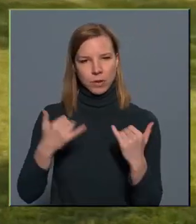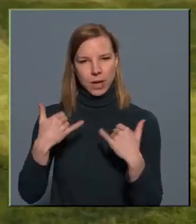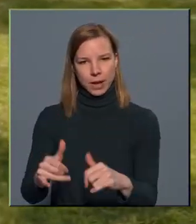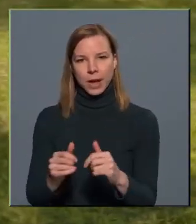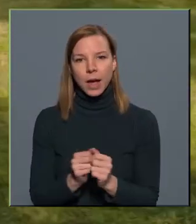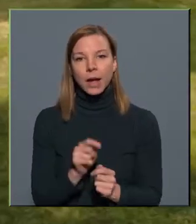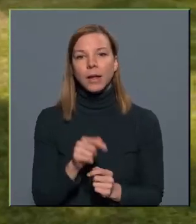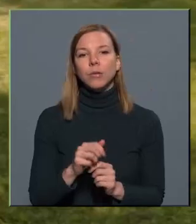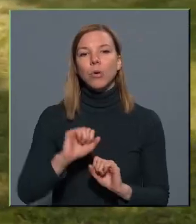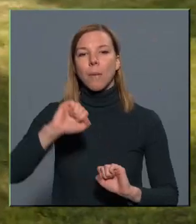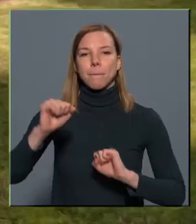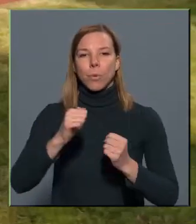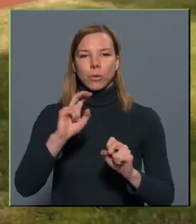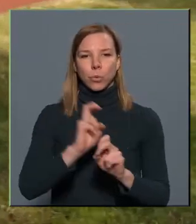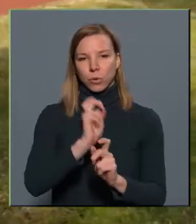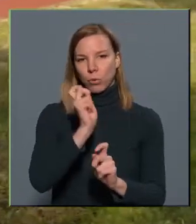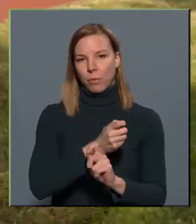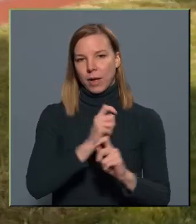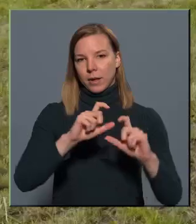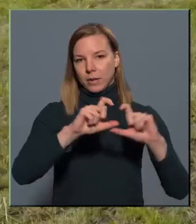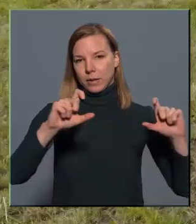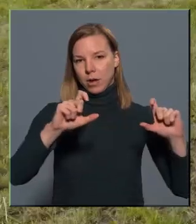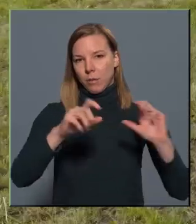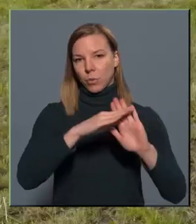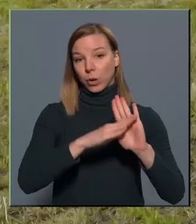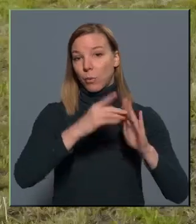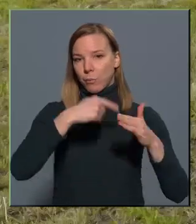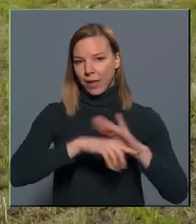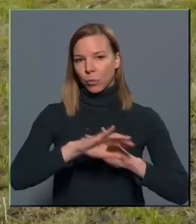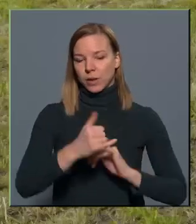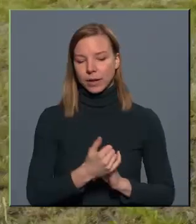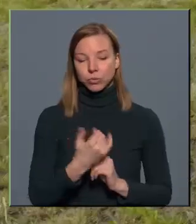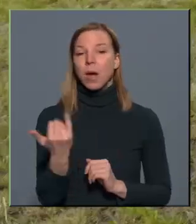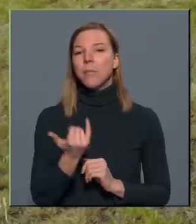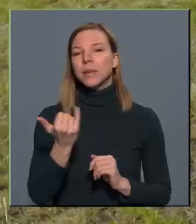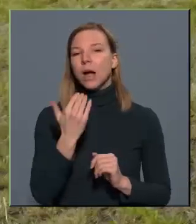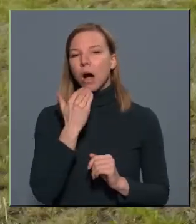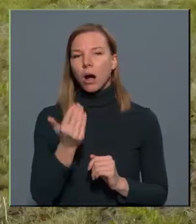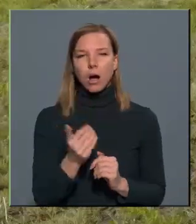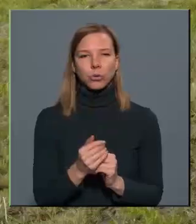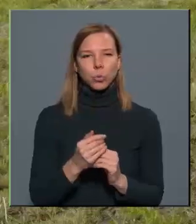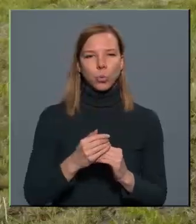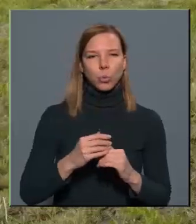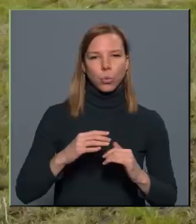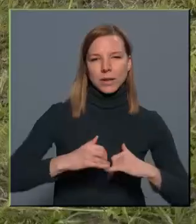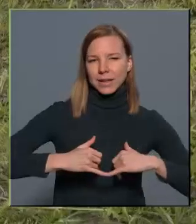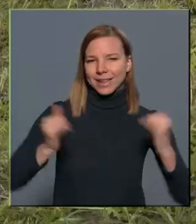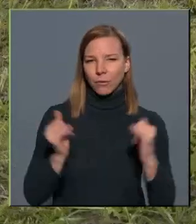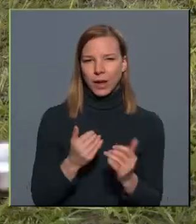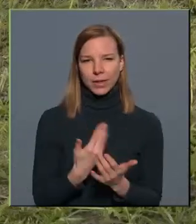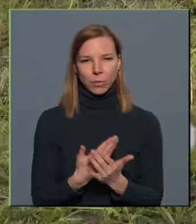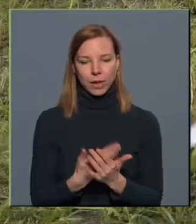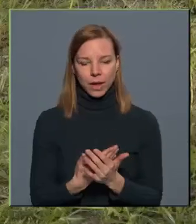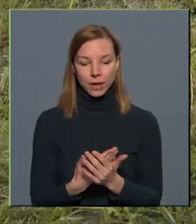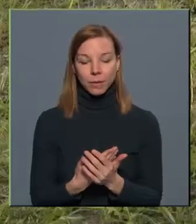keretén belül, ott is minden évben az innovációt tűztük ki az zászlós hajunk elejére, hogy így mondjam. A Mozdulj Kőbánya keretén belül két vadi